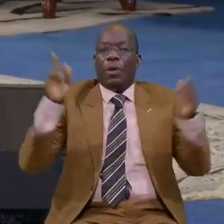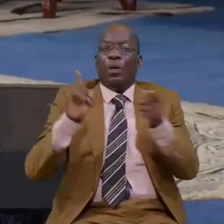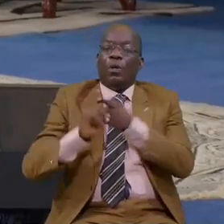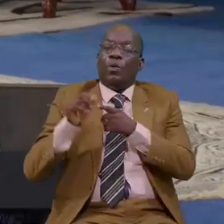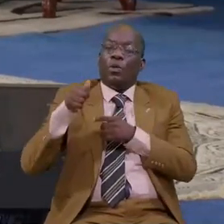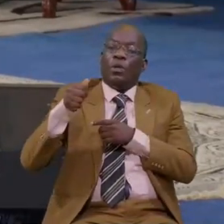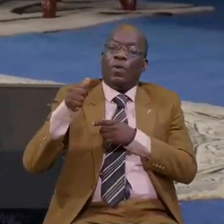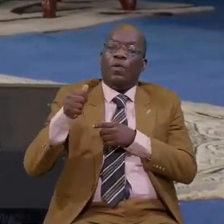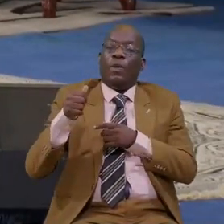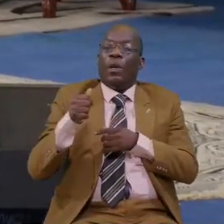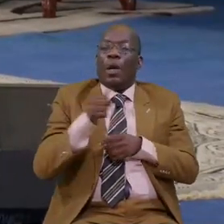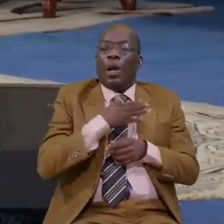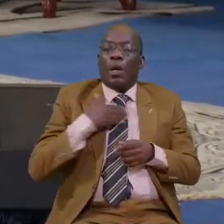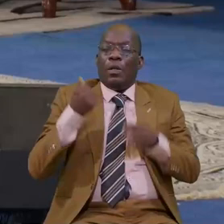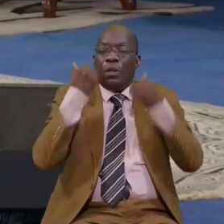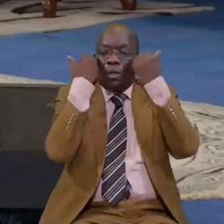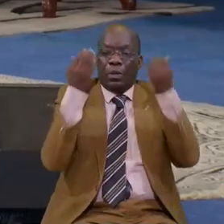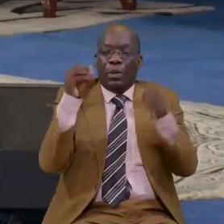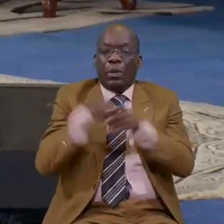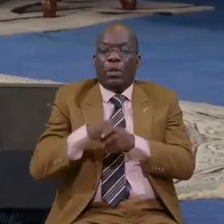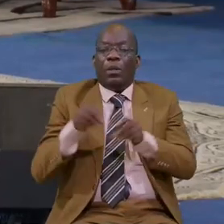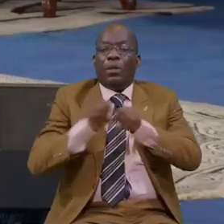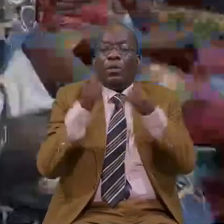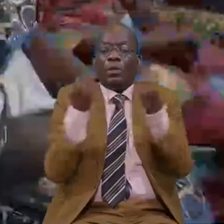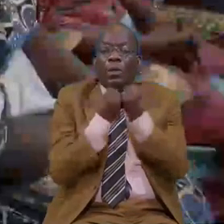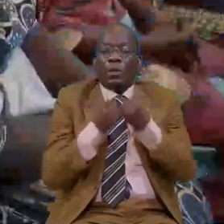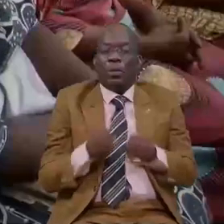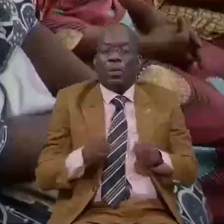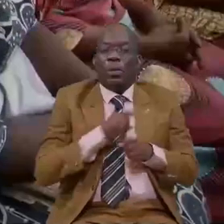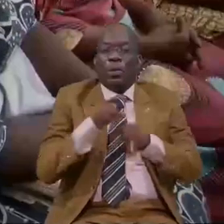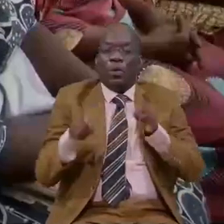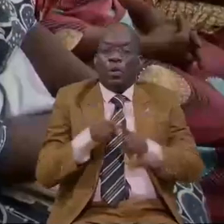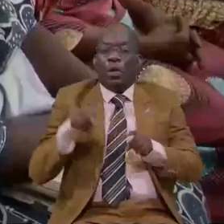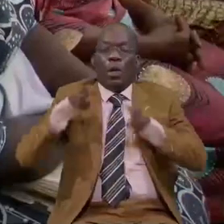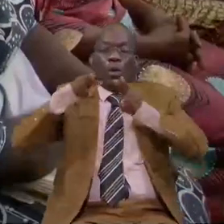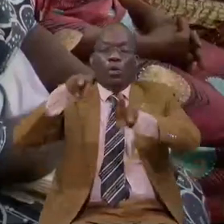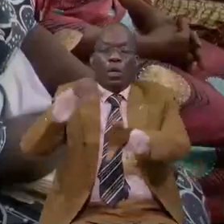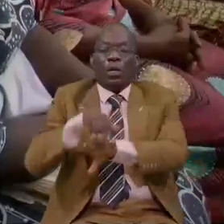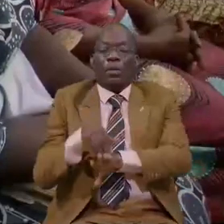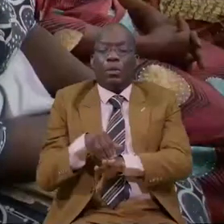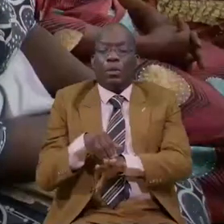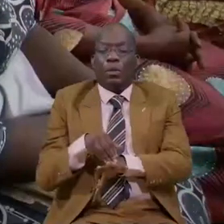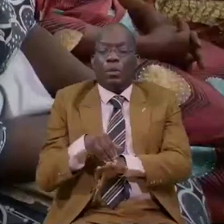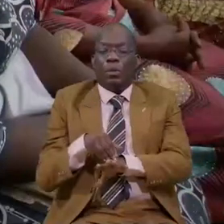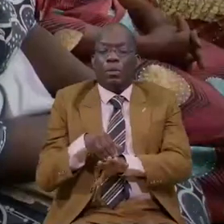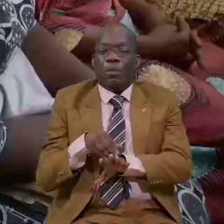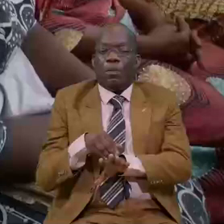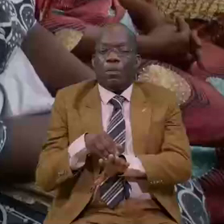nous permettant d'être crucifié au moi ou à la honte dans la